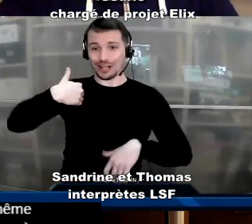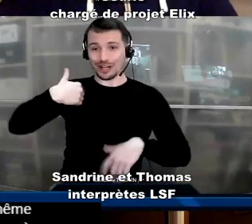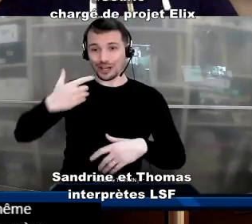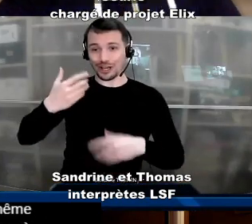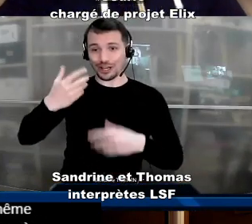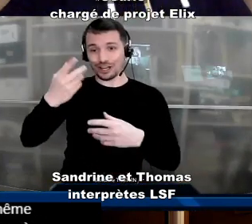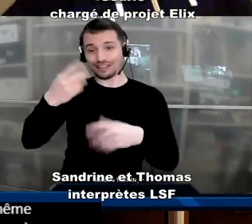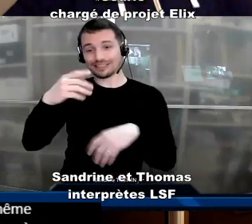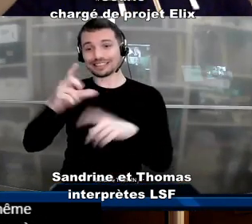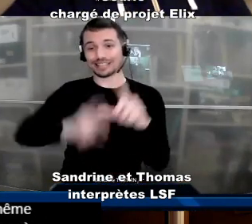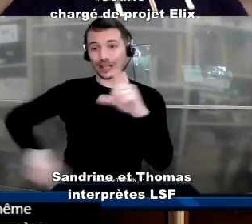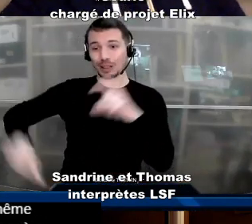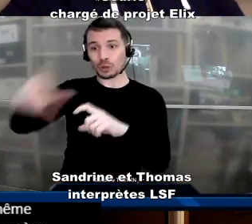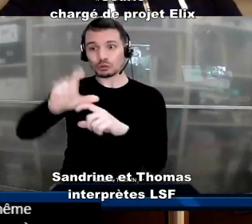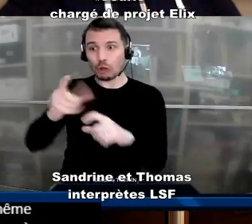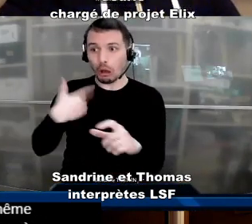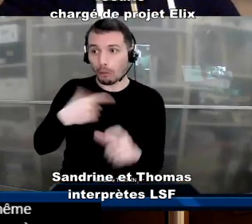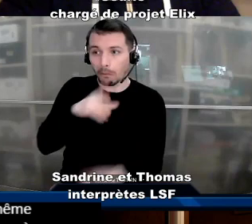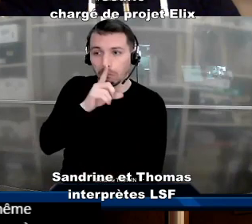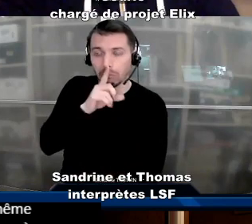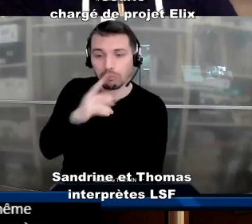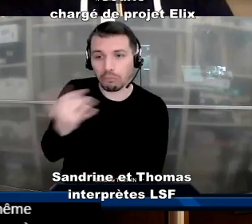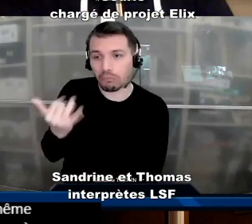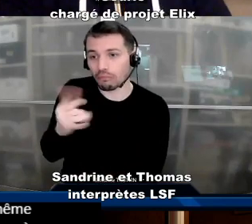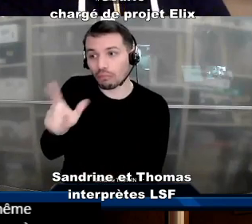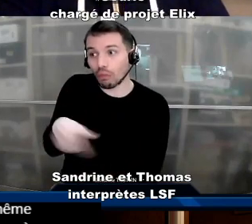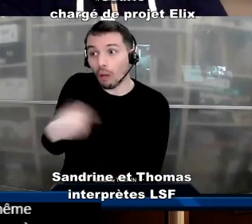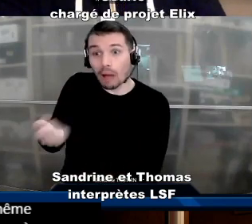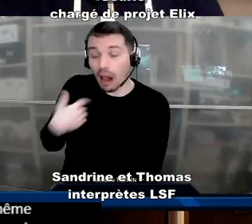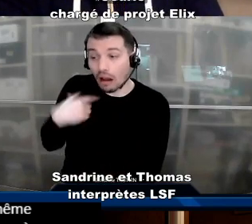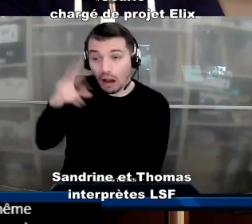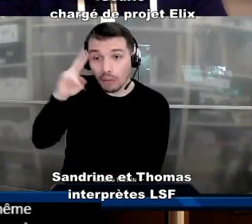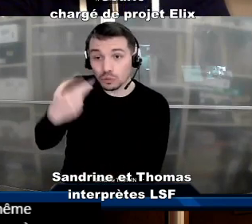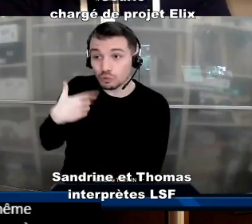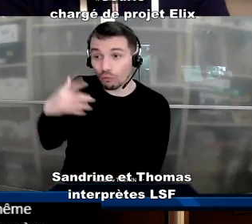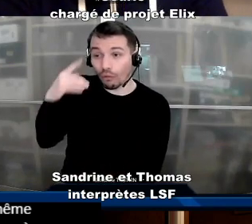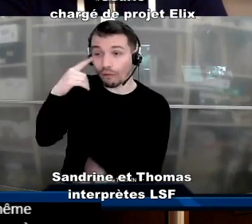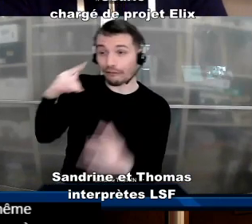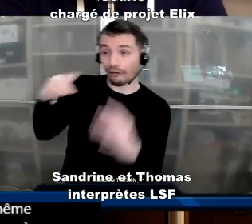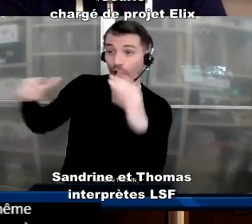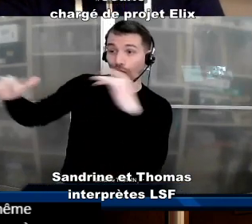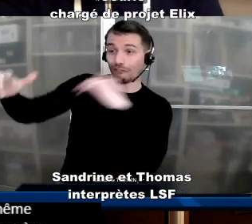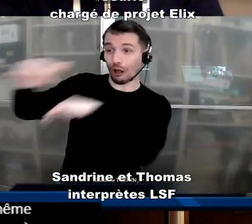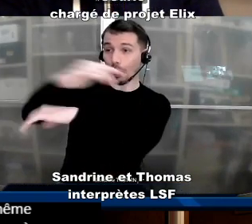moi, c'était normal en fait. J'ai vécu dans cet environnement-là